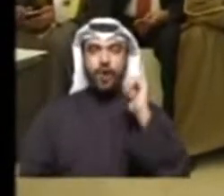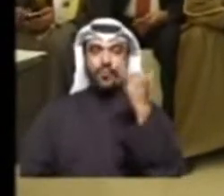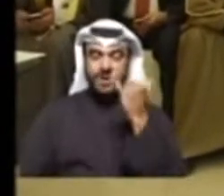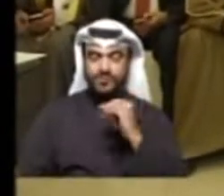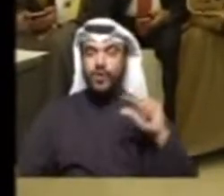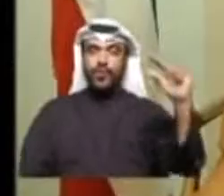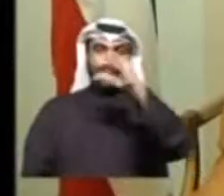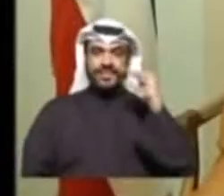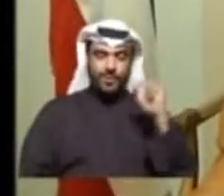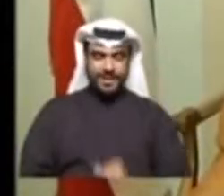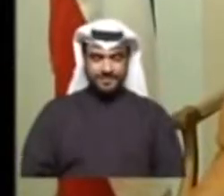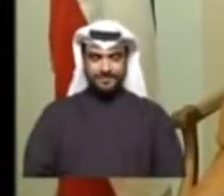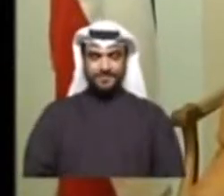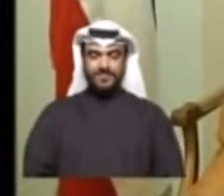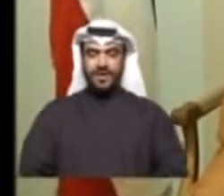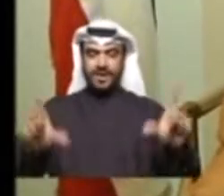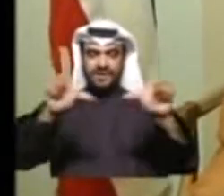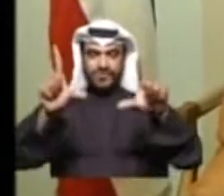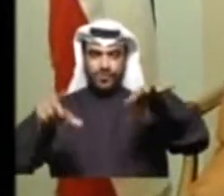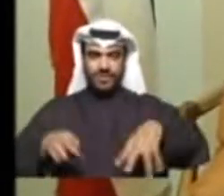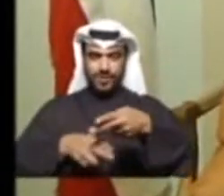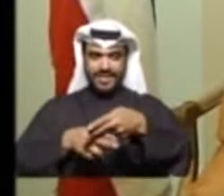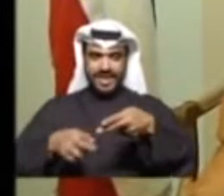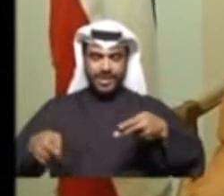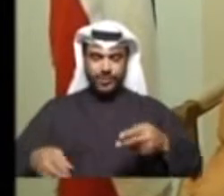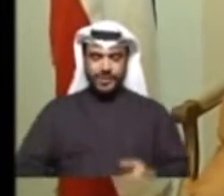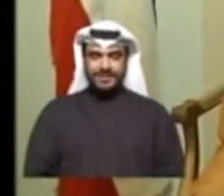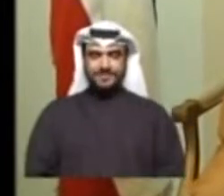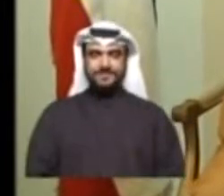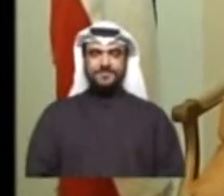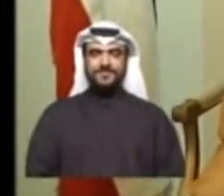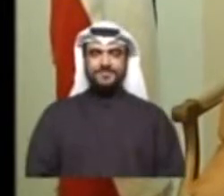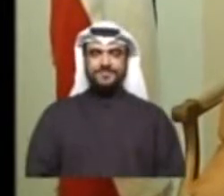مختلف الصعد. يوسف صفر، تلفزيون دولة الكويت.